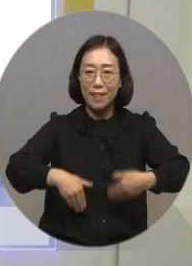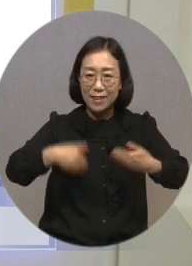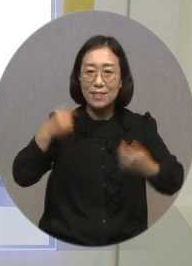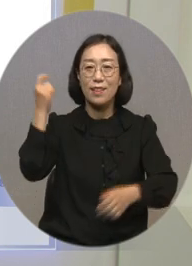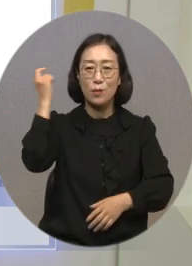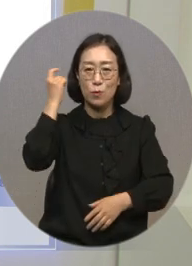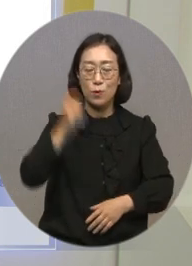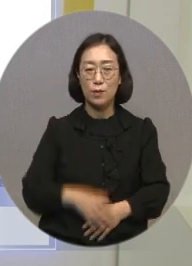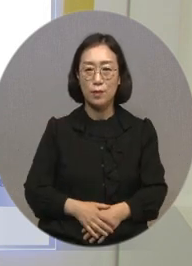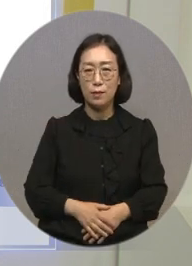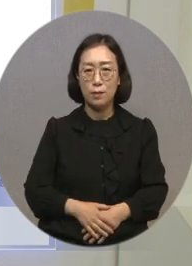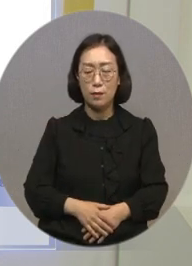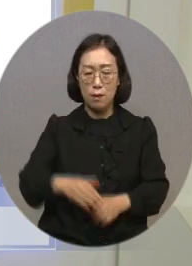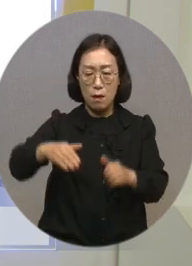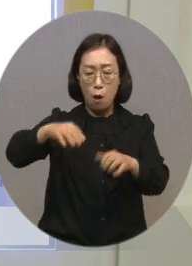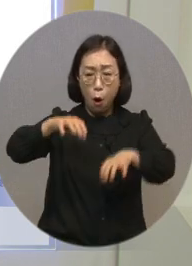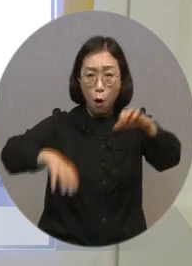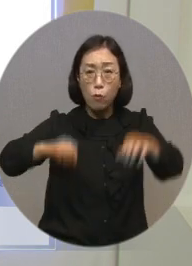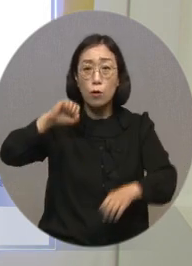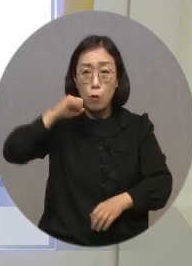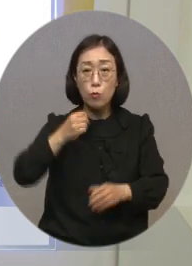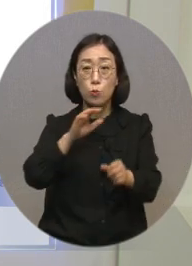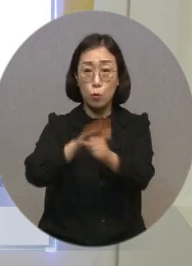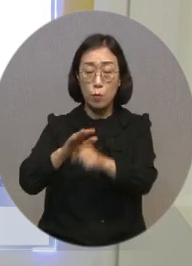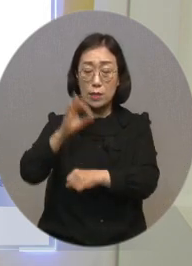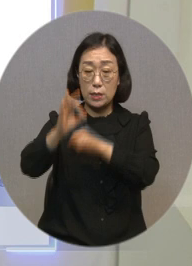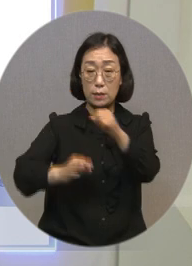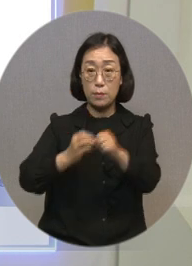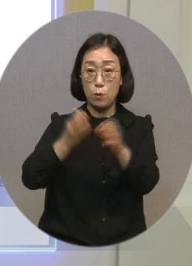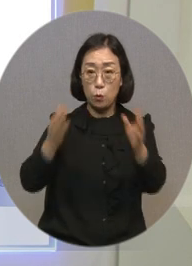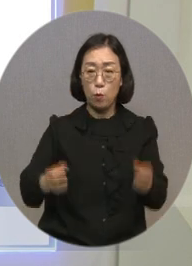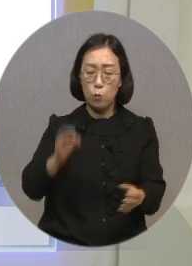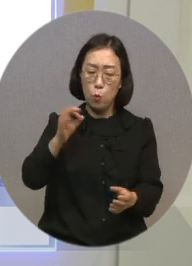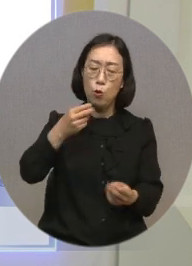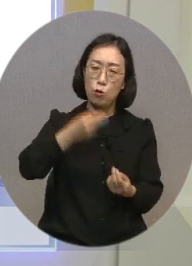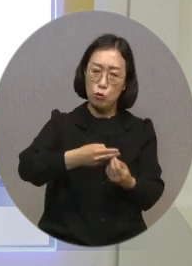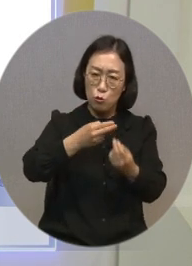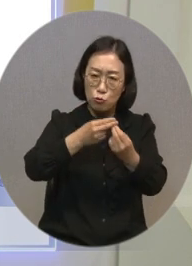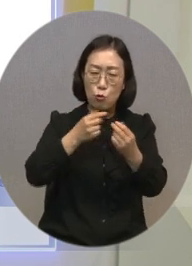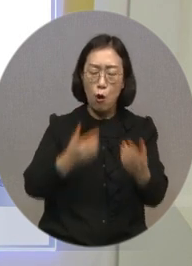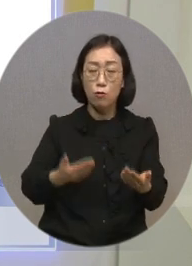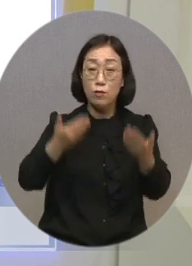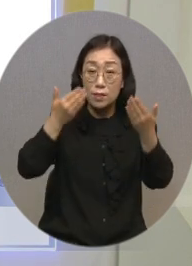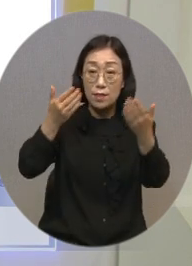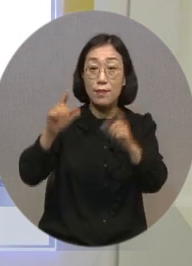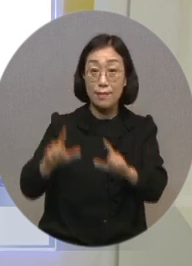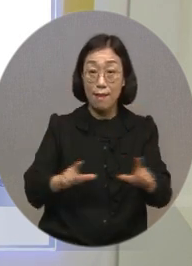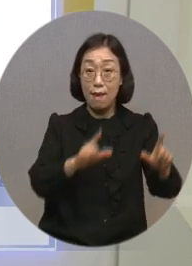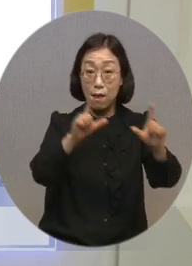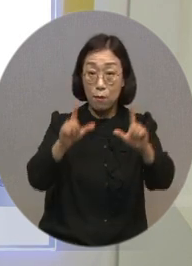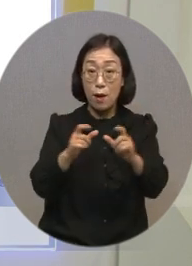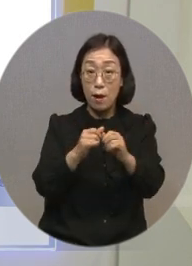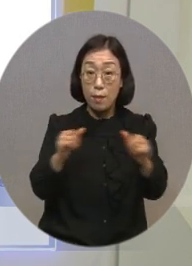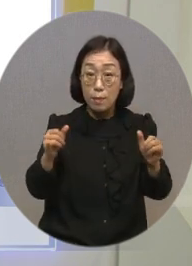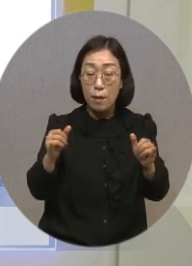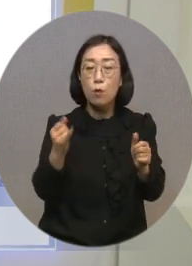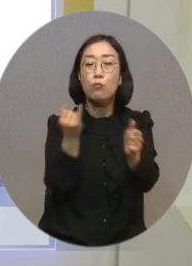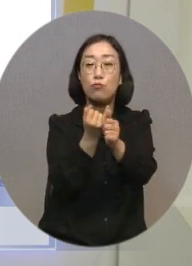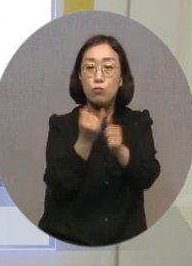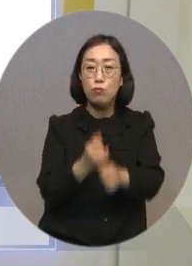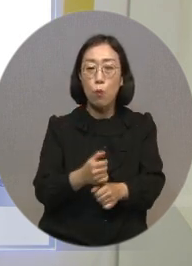소식입니다 어려운 이웃을 돕기 위해 지난 10년간 저축하고 헌신하며이 생활한 부부가 결혼